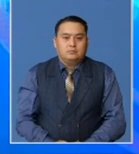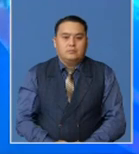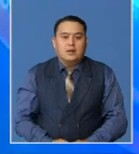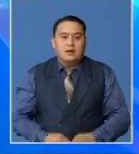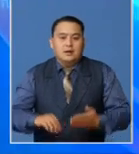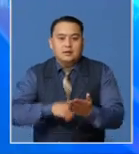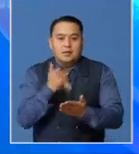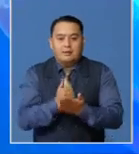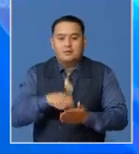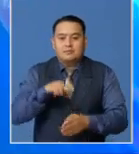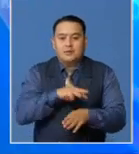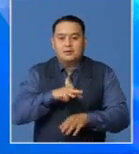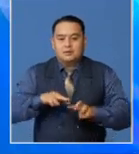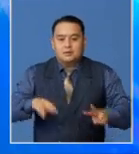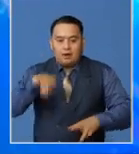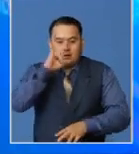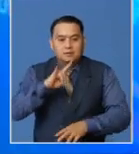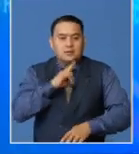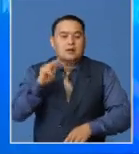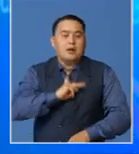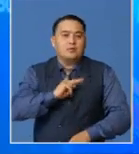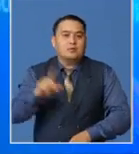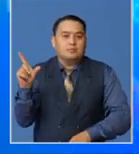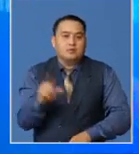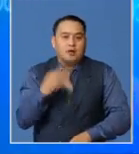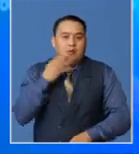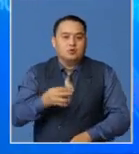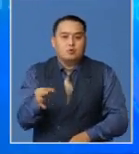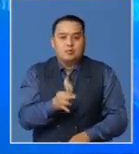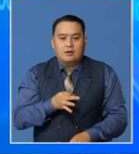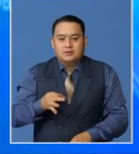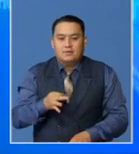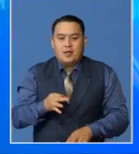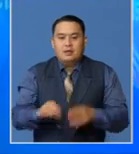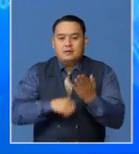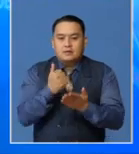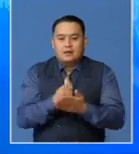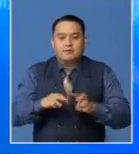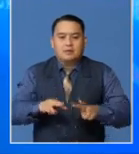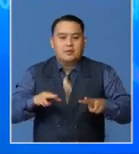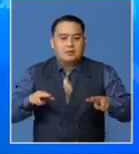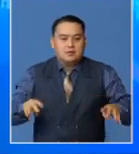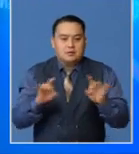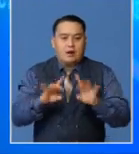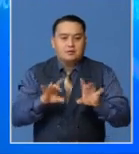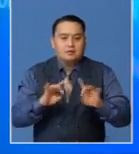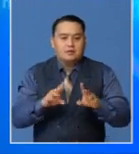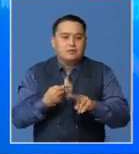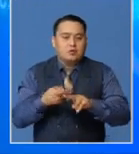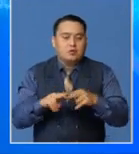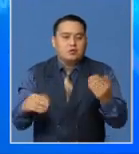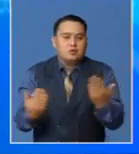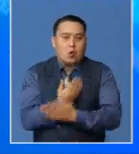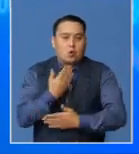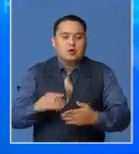премьер-министр страны бакытжан сагинтаев с рабочей поездкой прибыл в алматинскую область глава кабмина осмотрел обновленный терминал талда